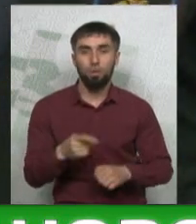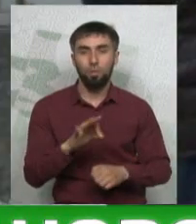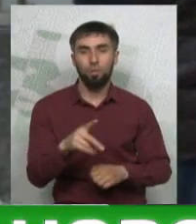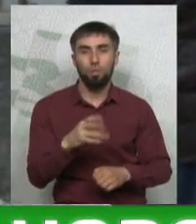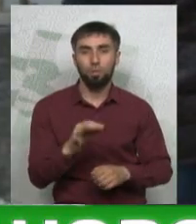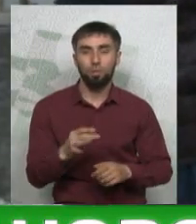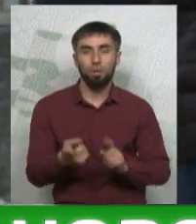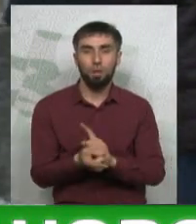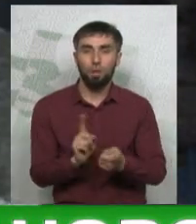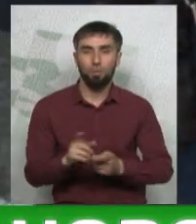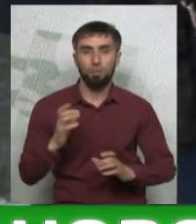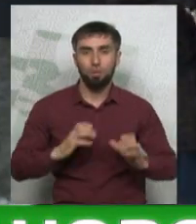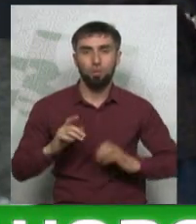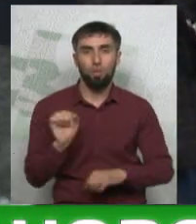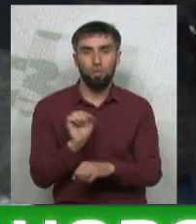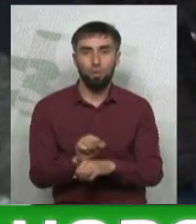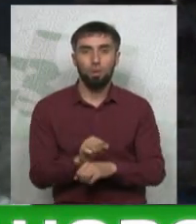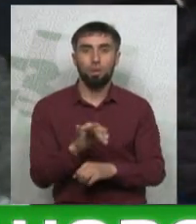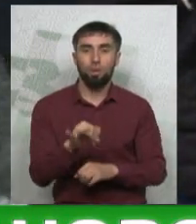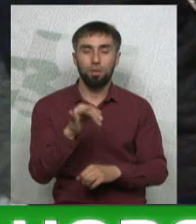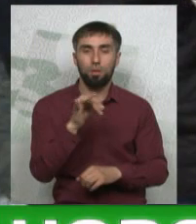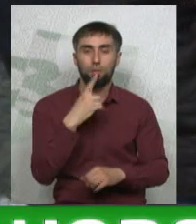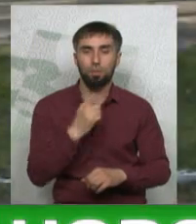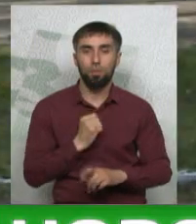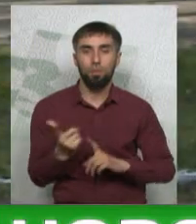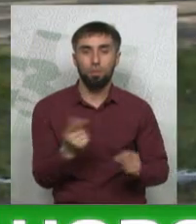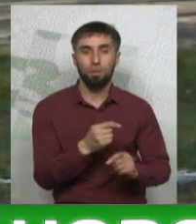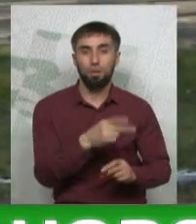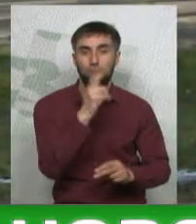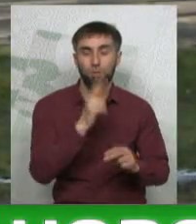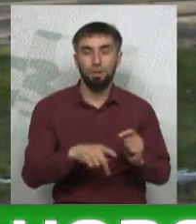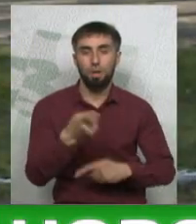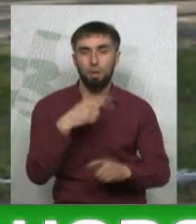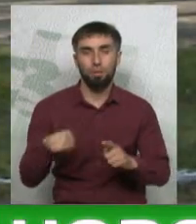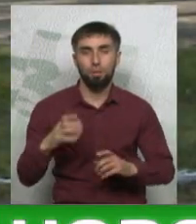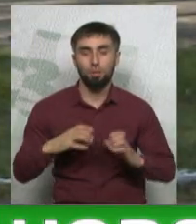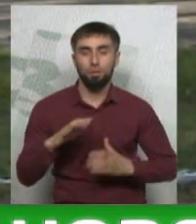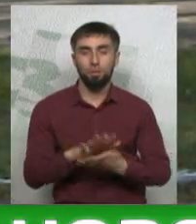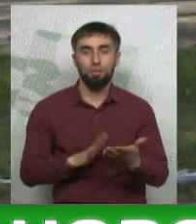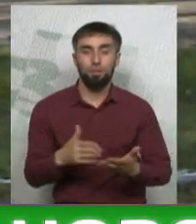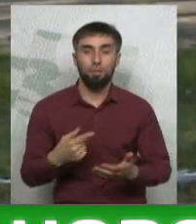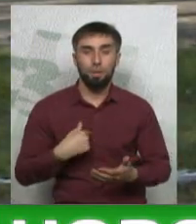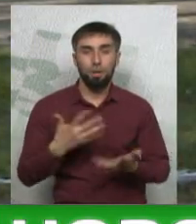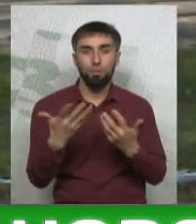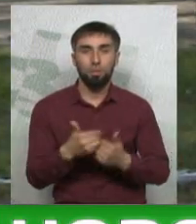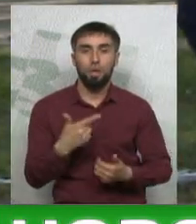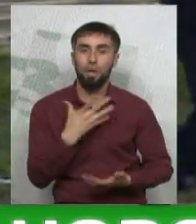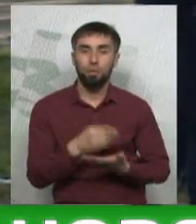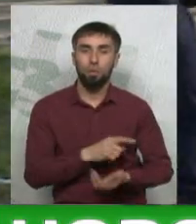академический отпуск. Учебу он планирует завершить после прохождения службы. Я посчитал своей обязанностью явиться в